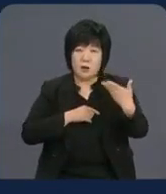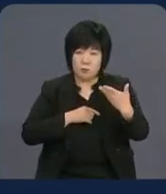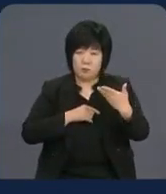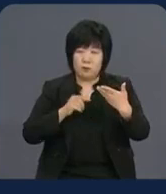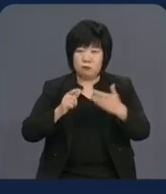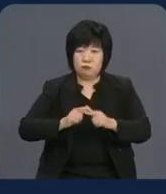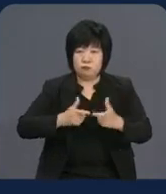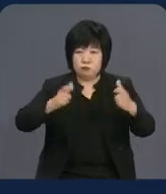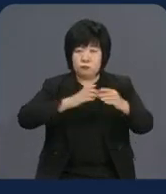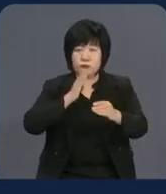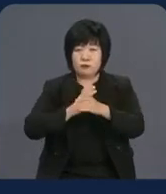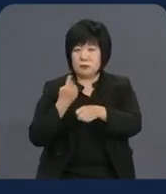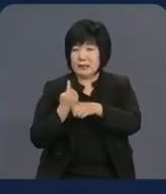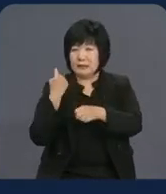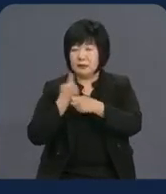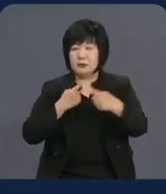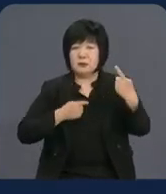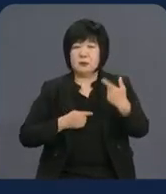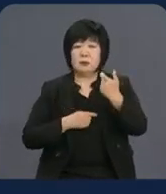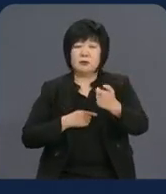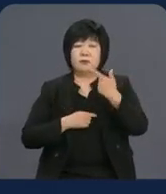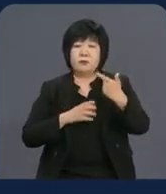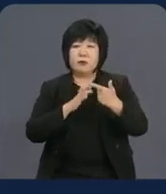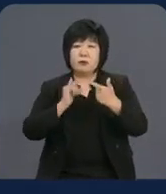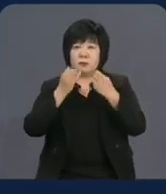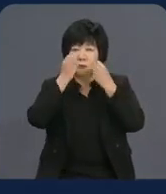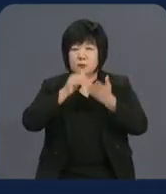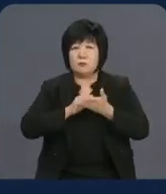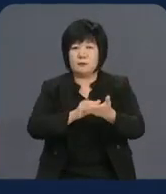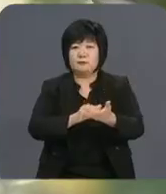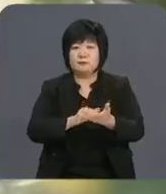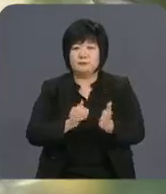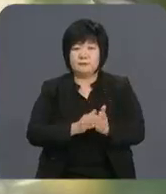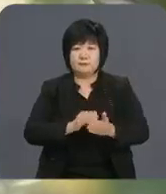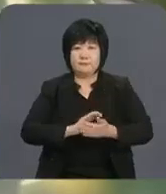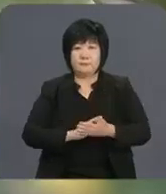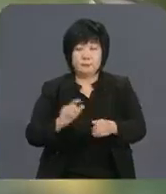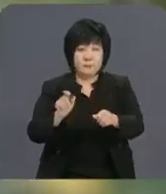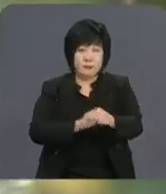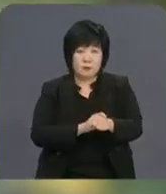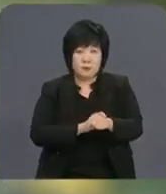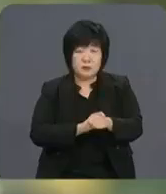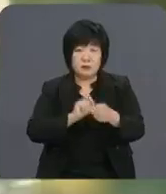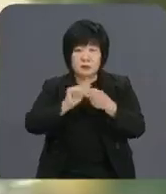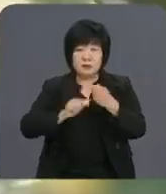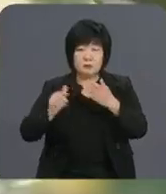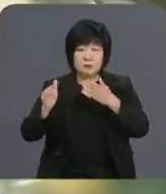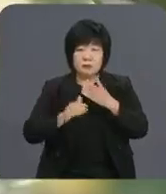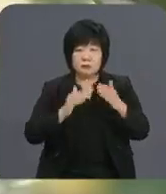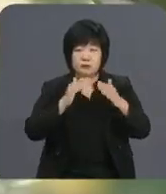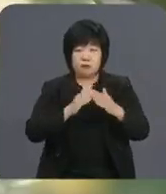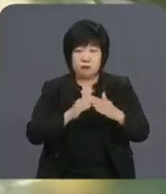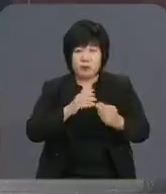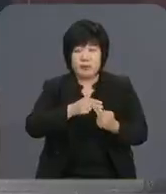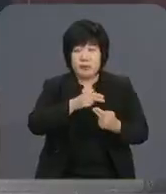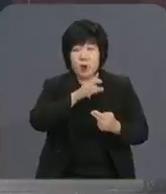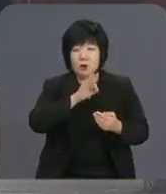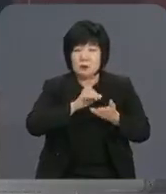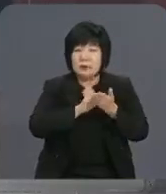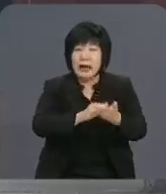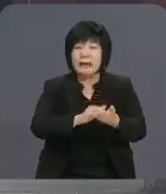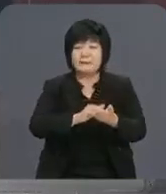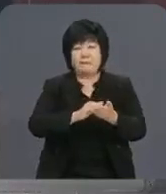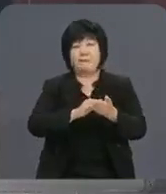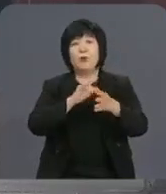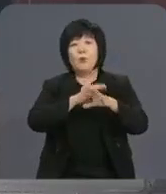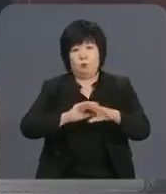지난해에는 첫 66명이 새롭게 가입했습니다 특히 이달부터 는 주택 연금 가입 문턱도 더